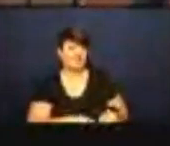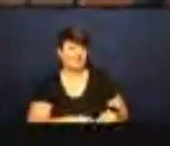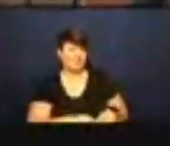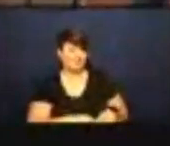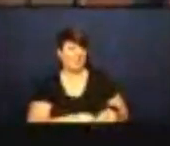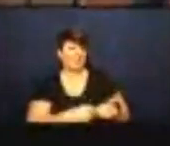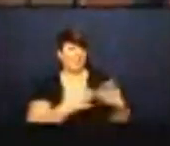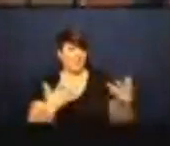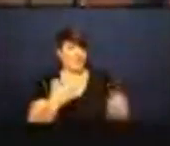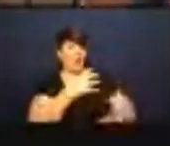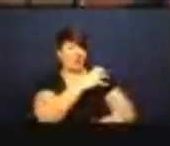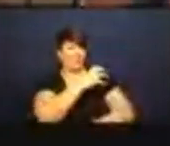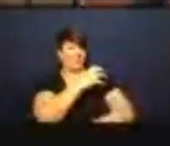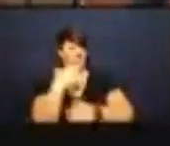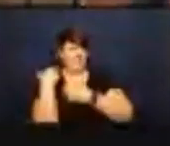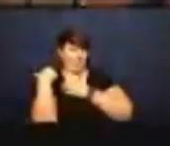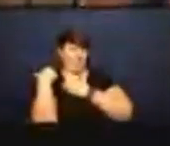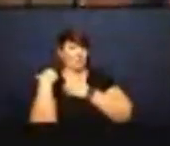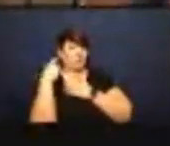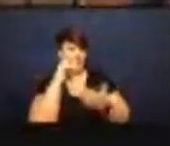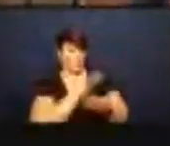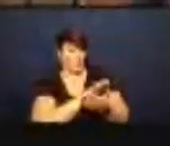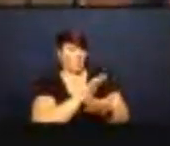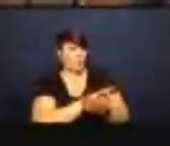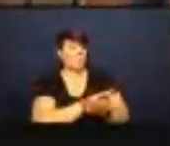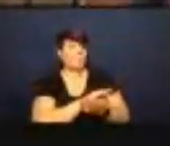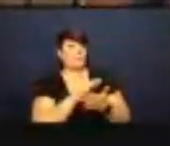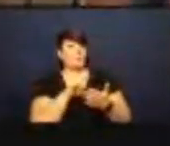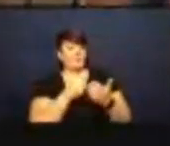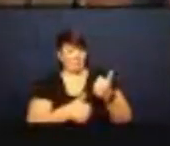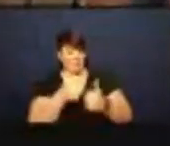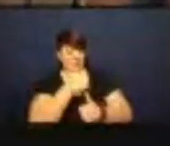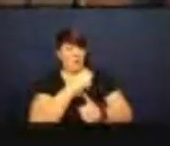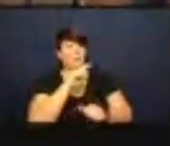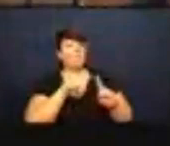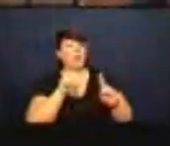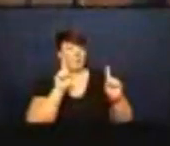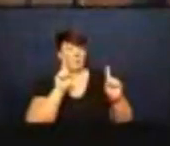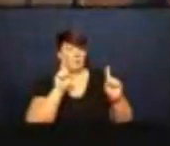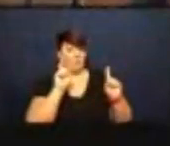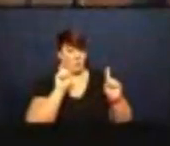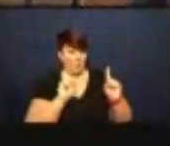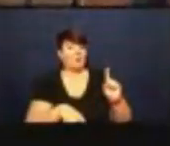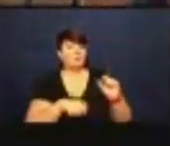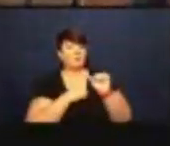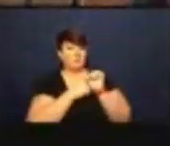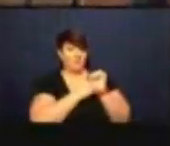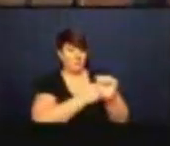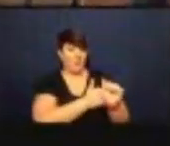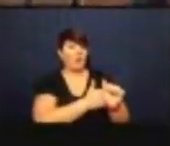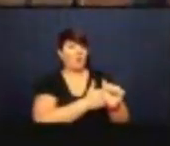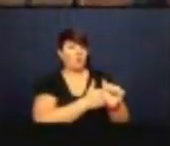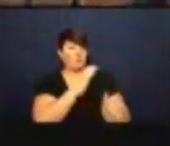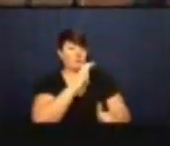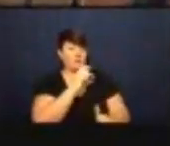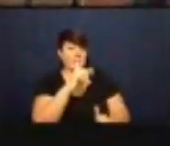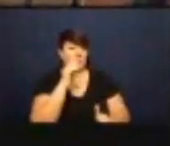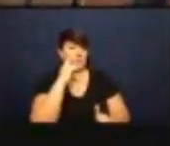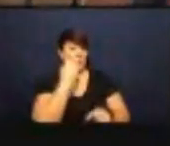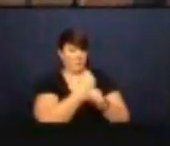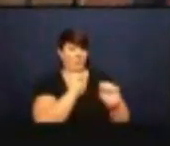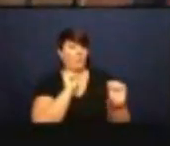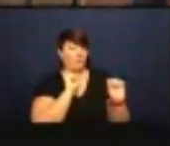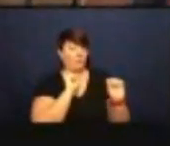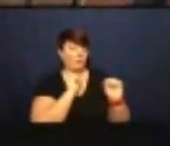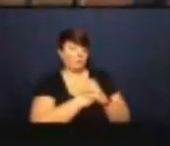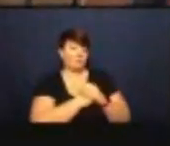Ninajua ya kuwa italeta changamoto mbalimbali pale shuleni, lakini ninaona ya